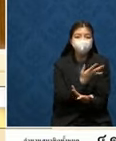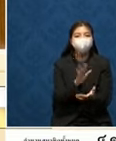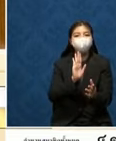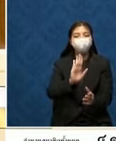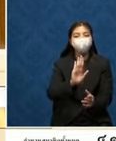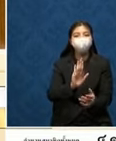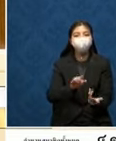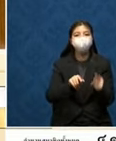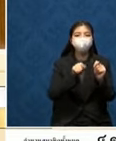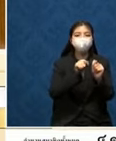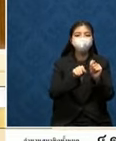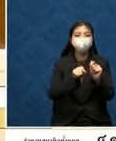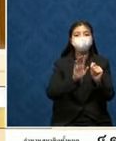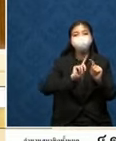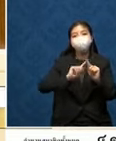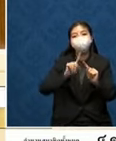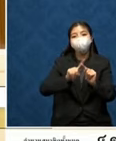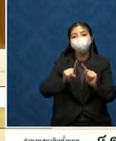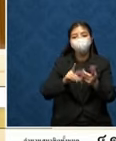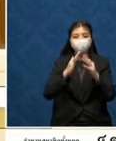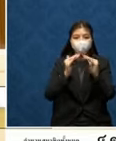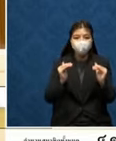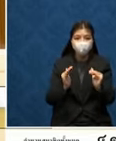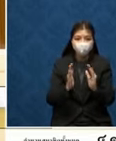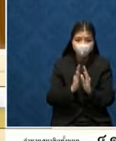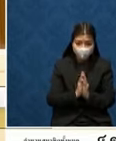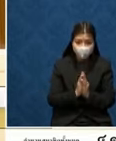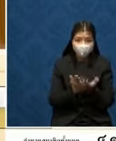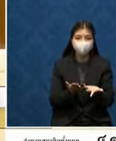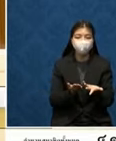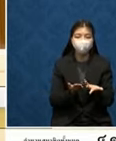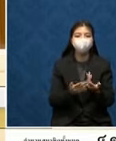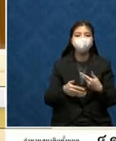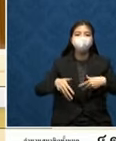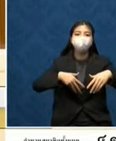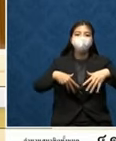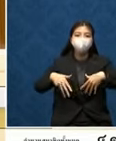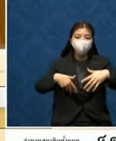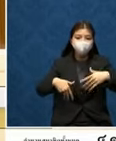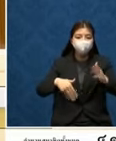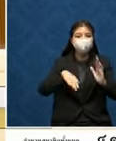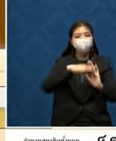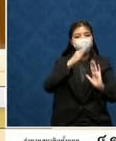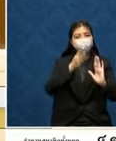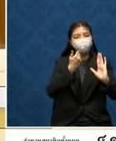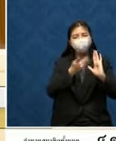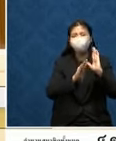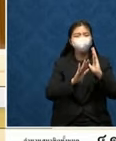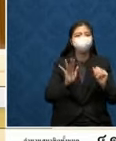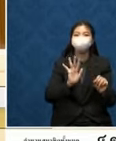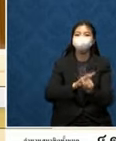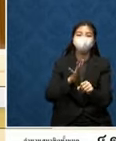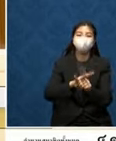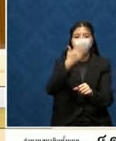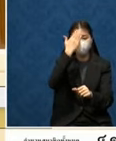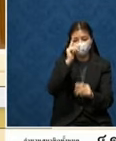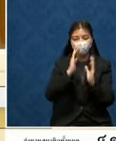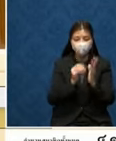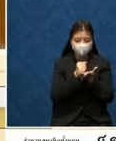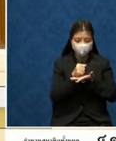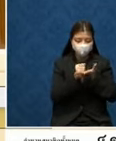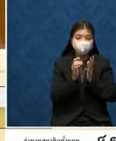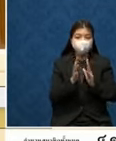ตำบลนะมีวัดมีของท้องถิ่นมีอะไรอยู่แต่มันยังไม่พอหรครับเพราะคนมันติดจำนวนมาก